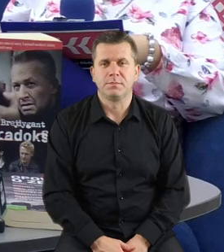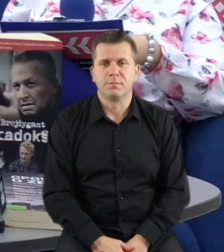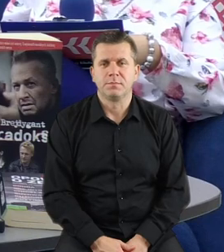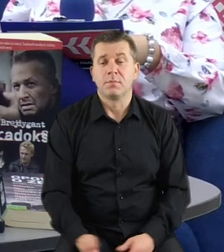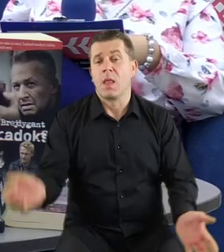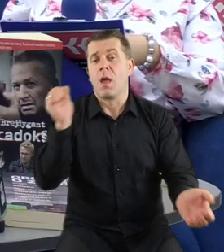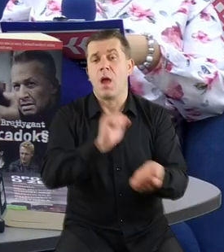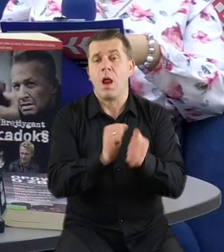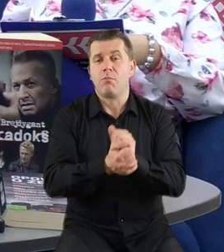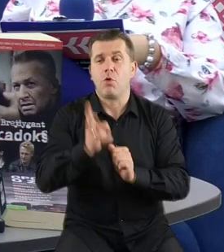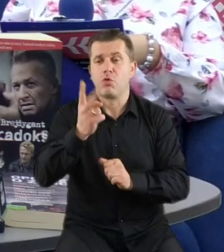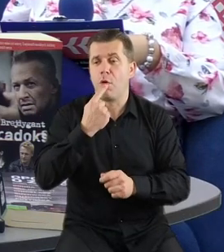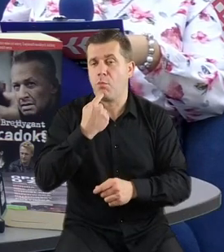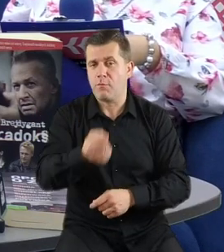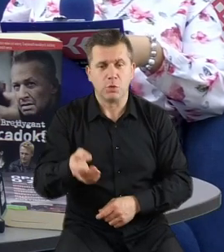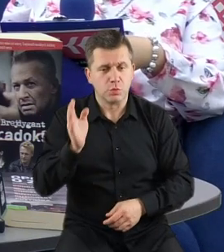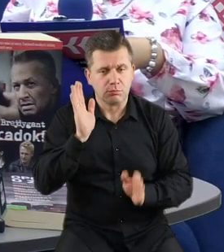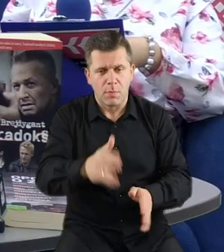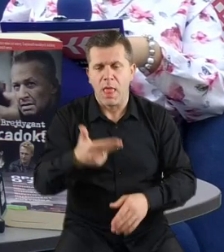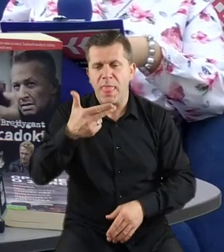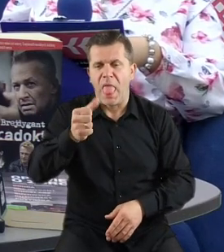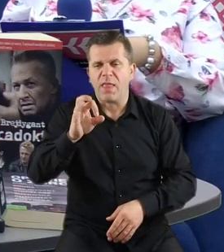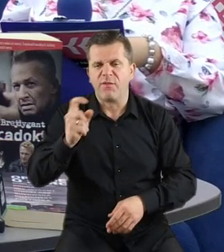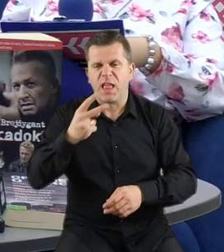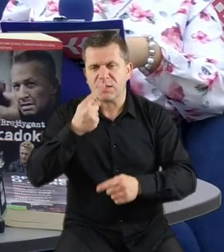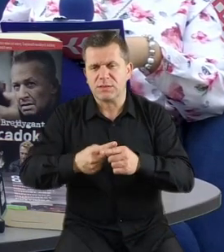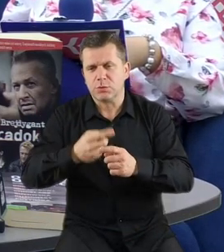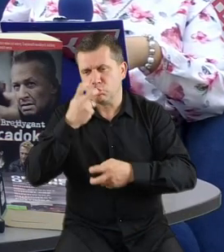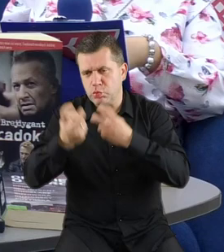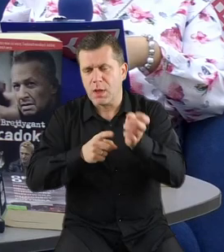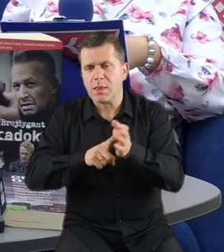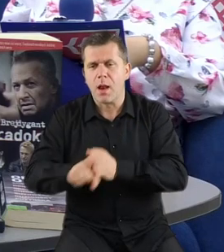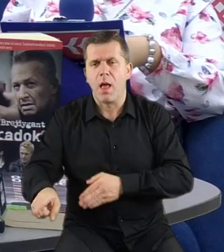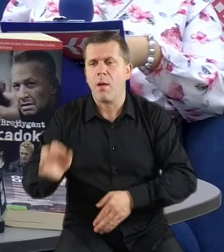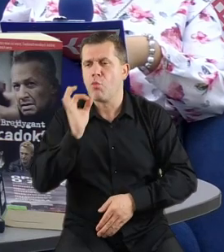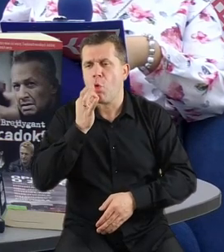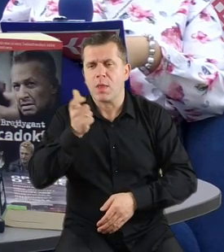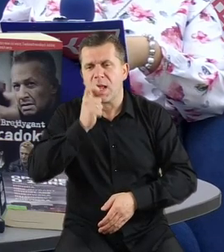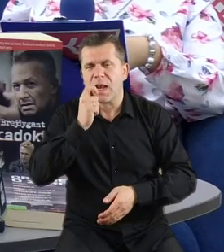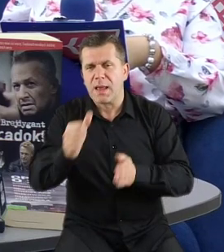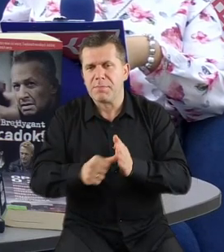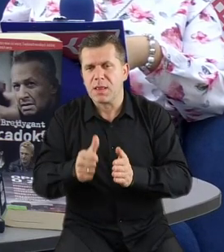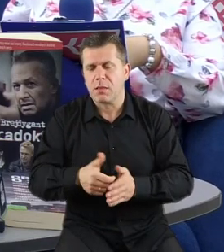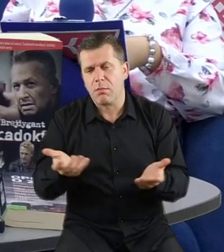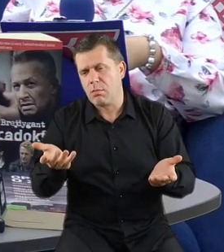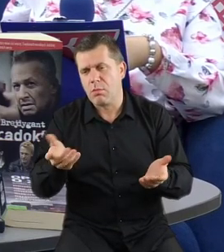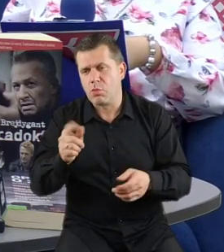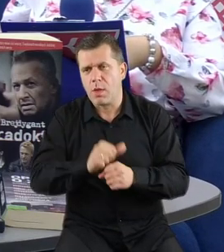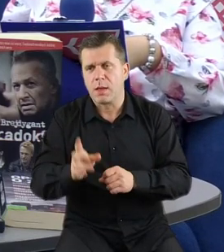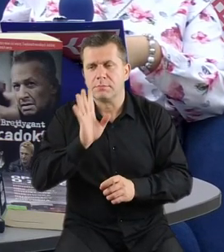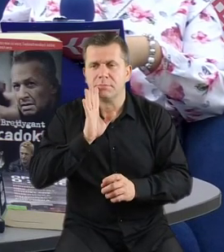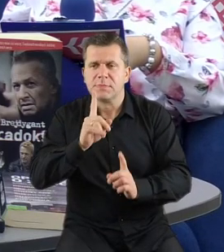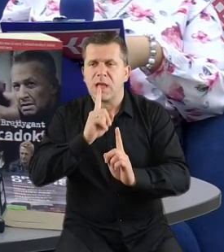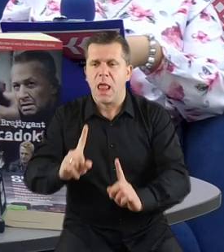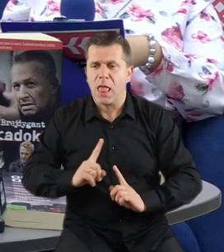No albo ktoś mówi, słuchaj, bo Netflix szuka takiego dla młodych kryminału. No i to też jest rodzaj